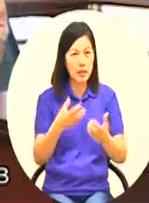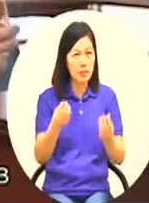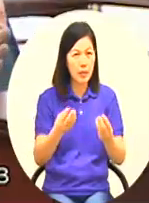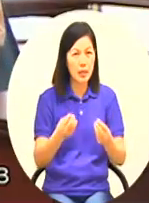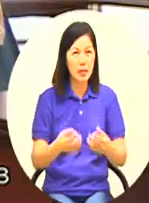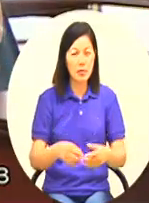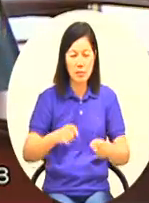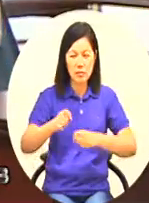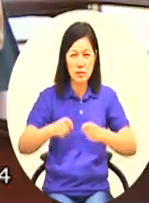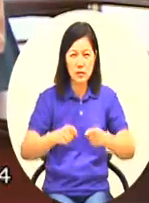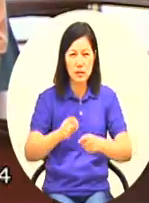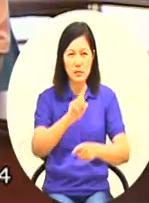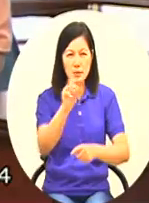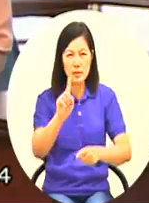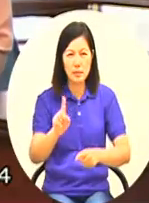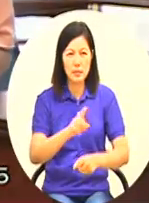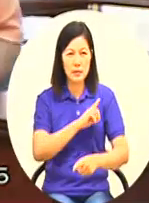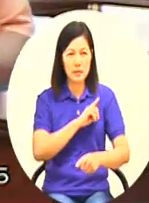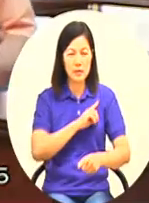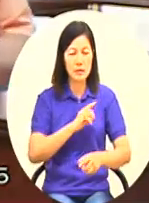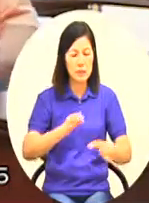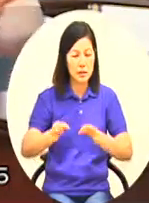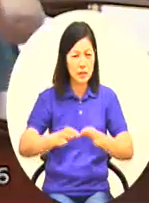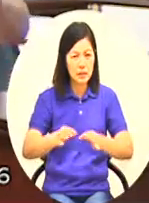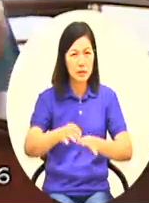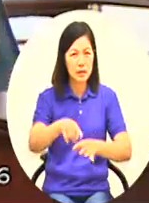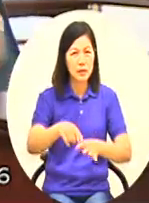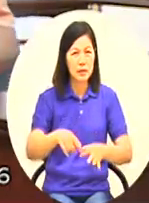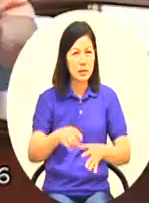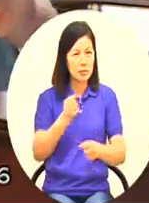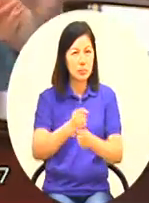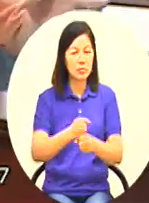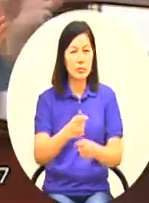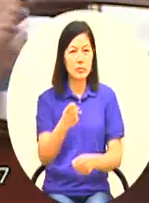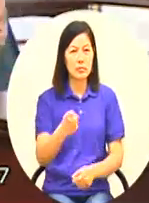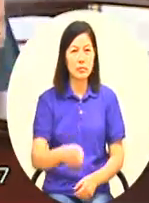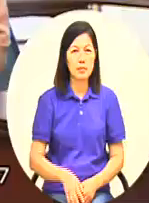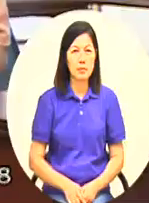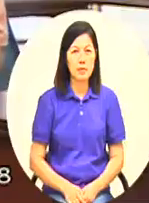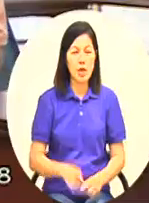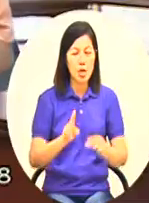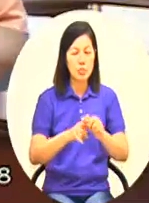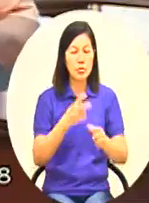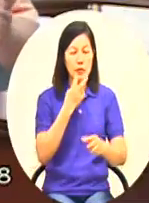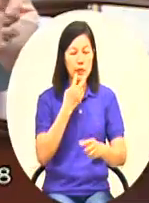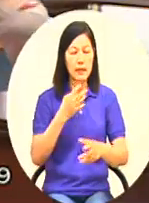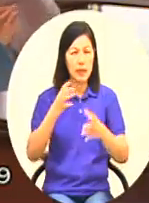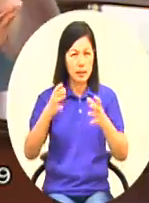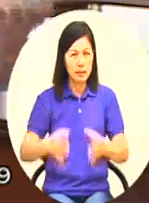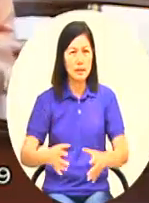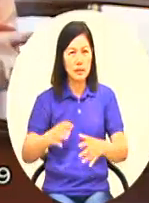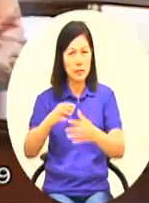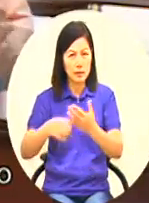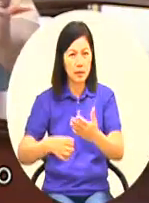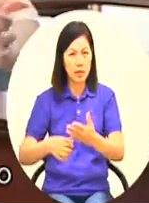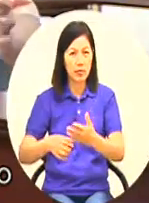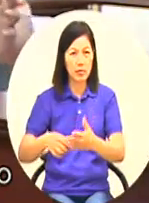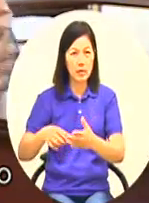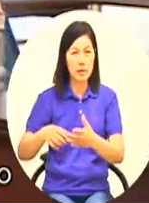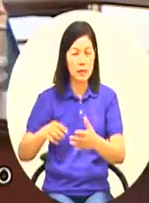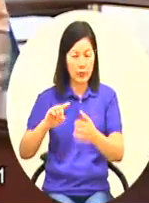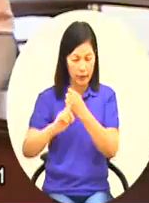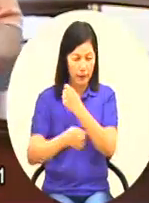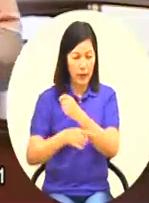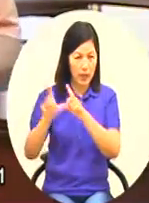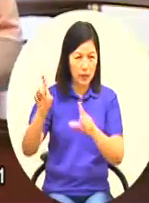啥，迄今仔钱无法当做，你听有？所以我即摆是讲，咱自治条例既然中央有立法过啊，对不对哦？咱有法院啊，咱自治条